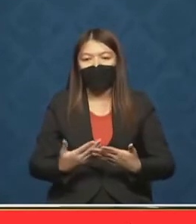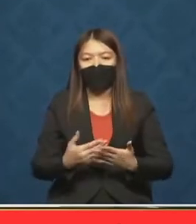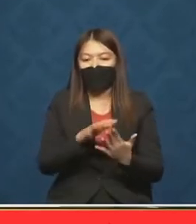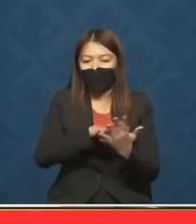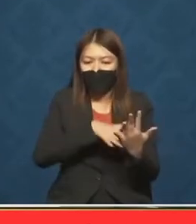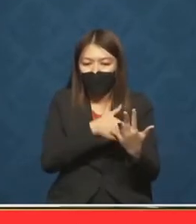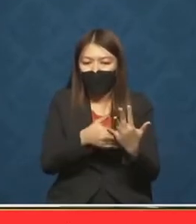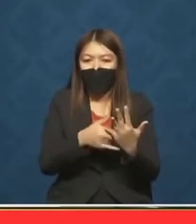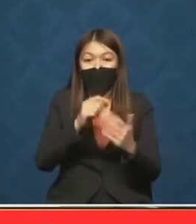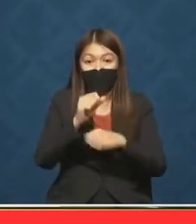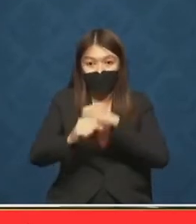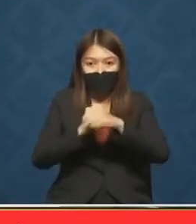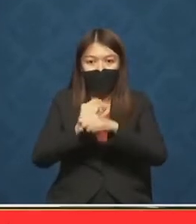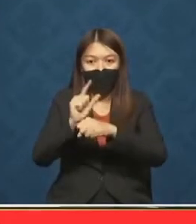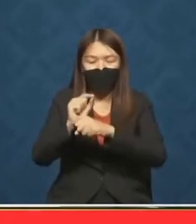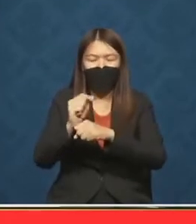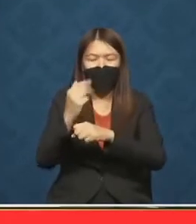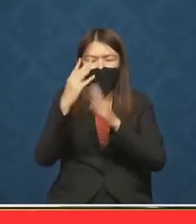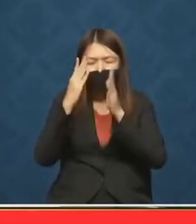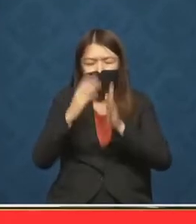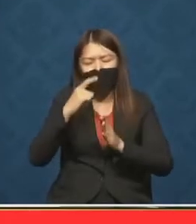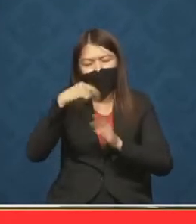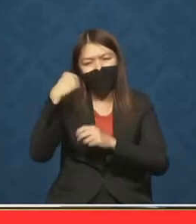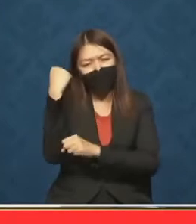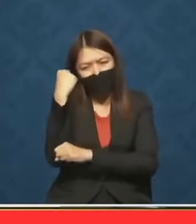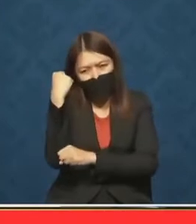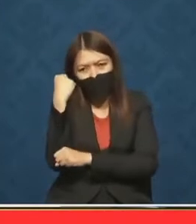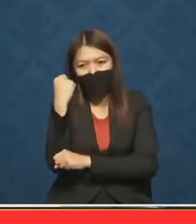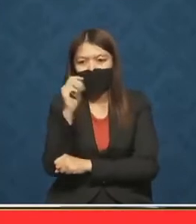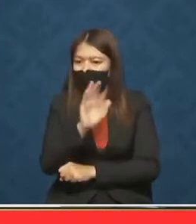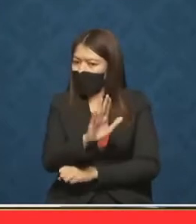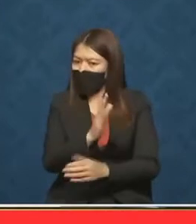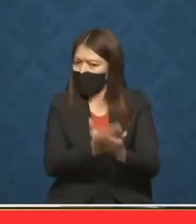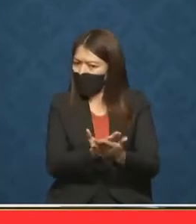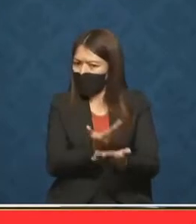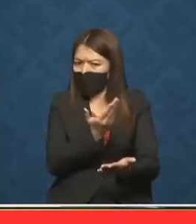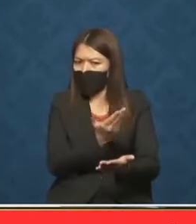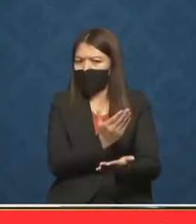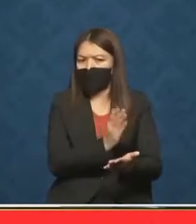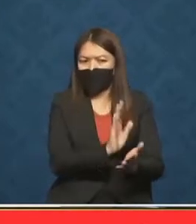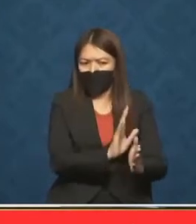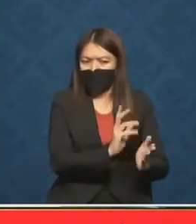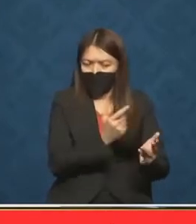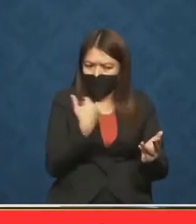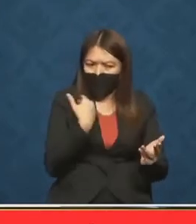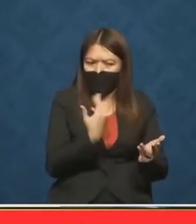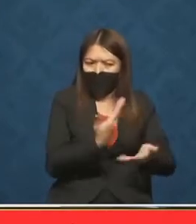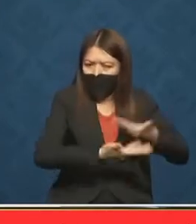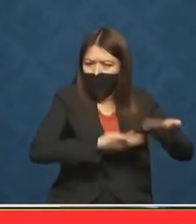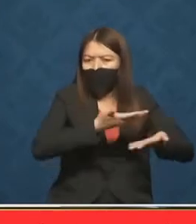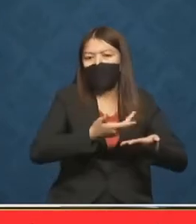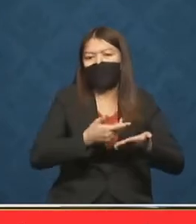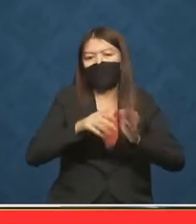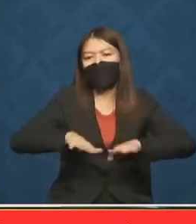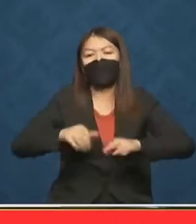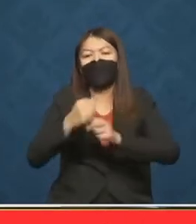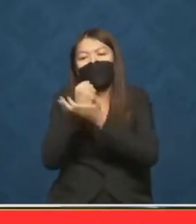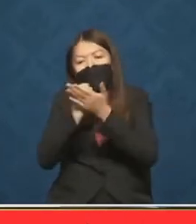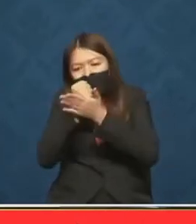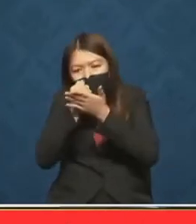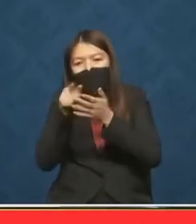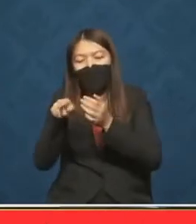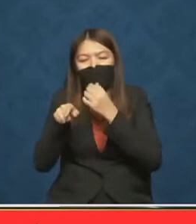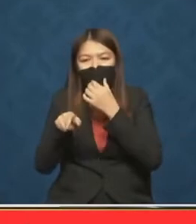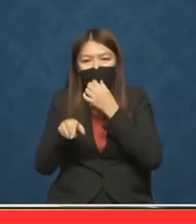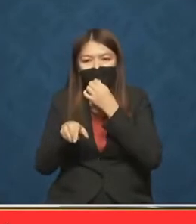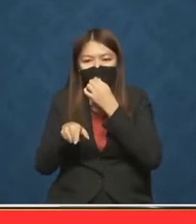ีคนไทยต้องจนไปเรๆห้ามรวยมอะไรกใหขายไปก่อนเด็กๆตดยาบ้าท่านประทาน